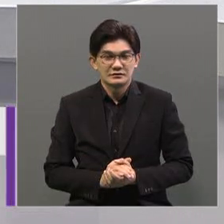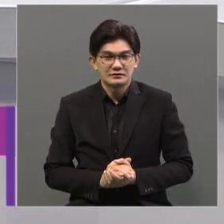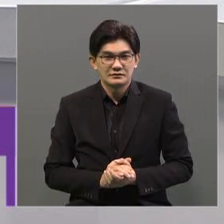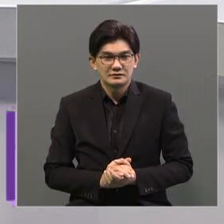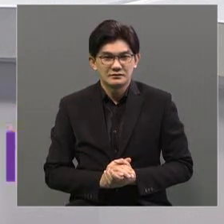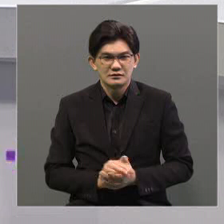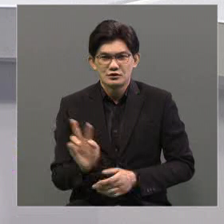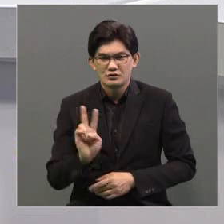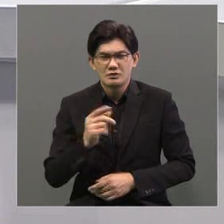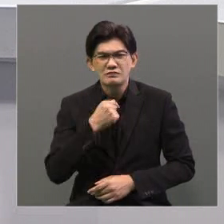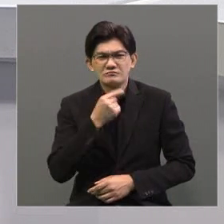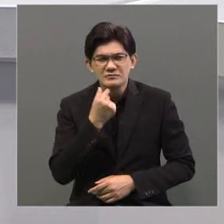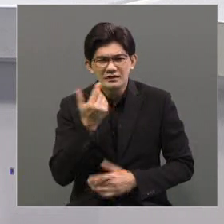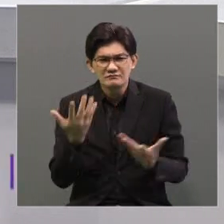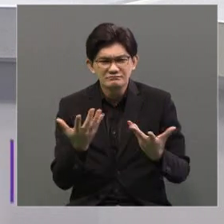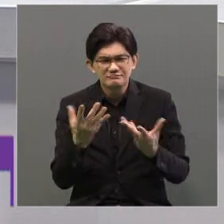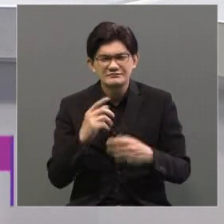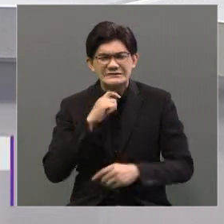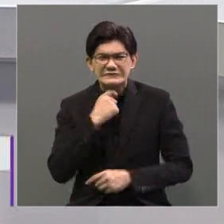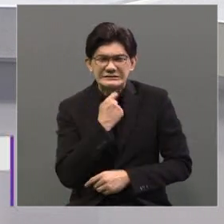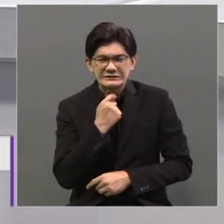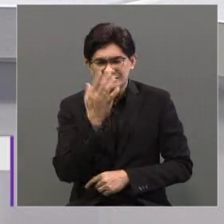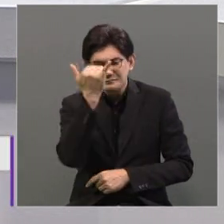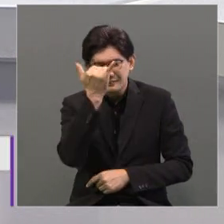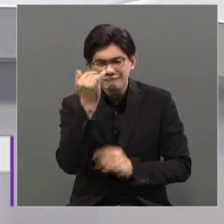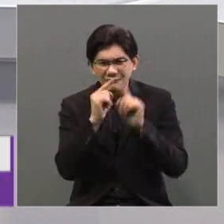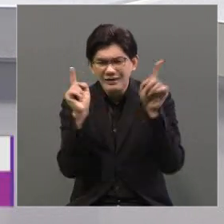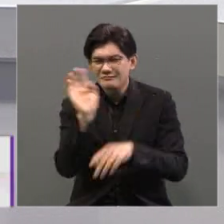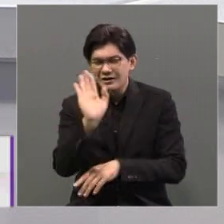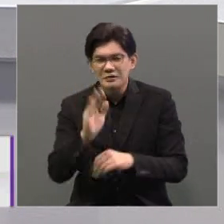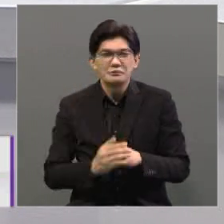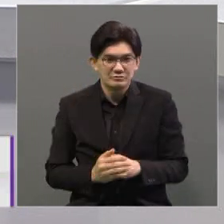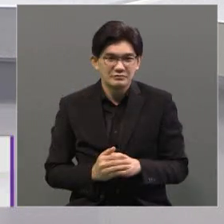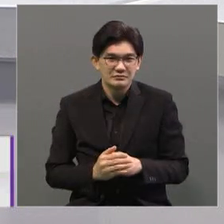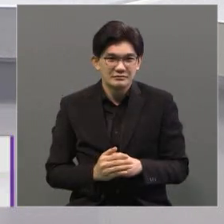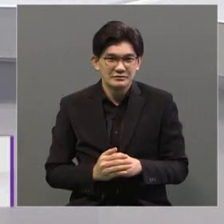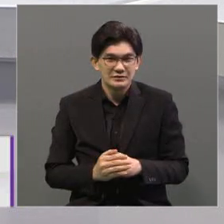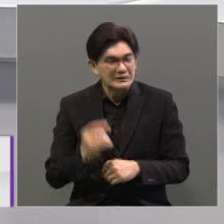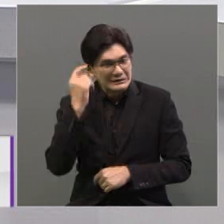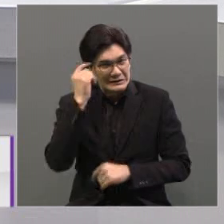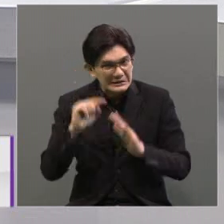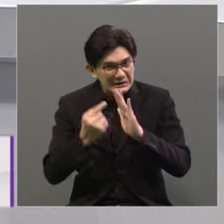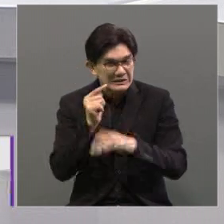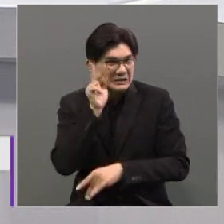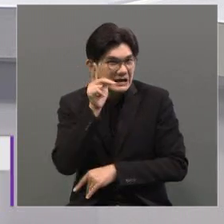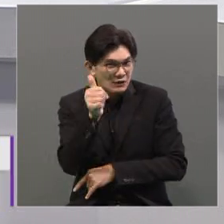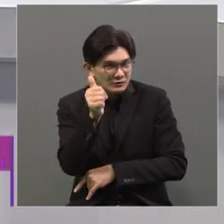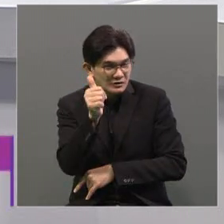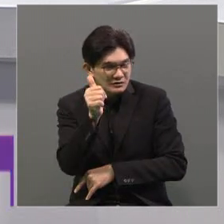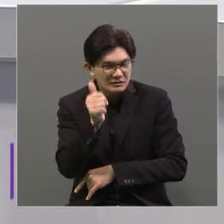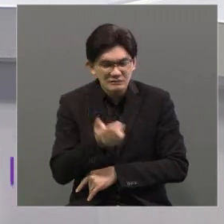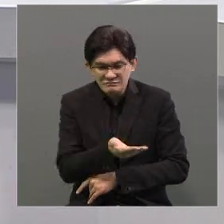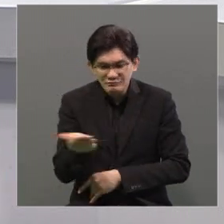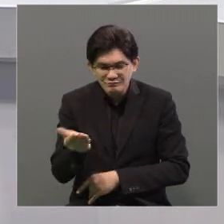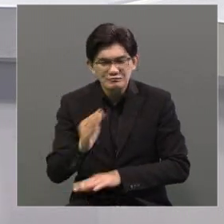เกตเสียงของเรา2คนอาจจะไม่ค่อยมีเสียงกันสักเท่าไหร่อย่าแปลกใจนะหลายคนบอกว่าอาจจะเริ่มกันที่ข่าวดีแต่อาจจะไม่ใช่ข่าว